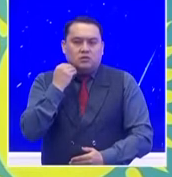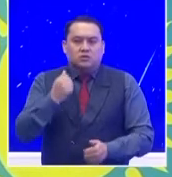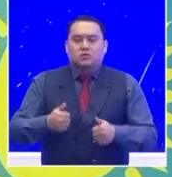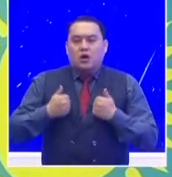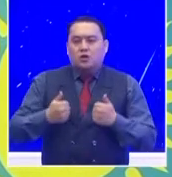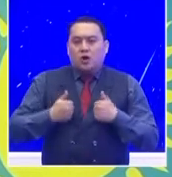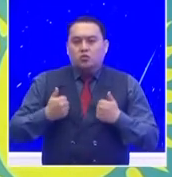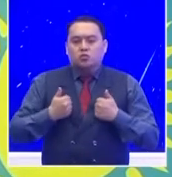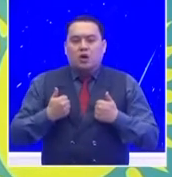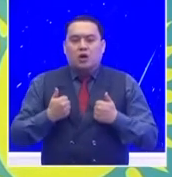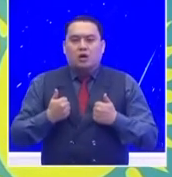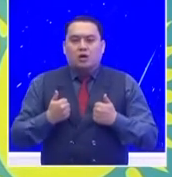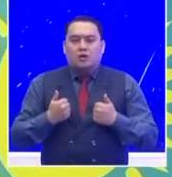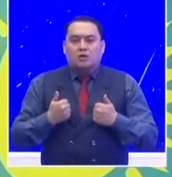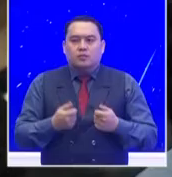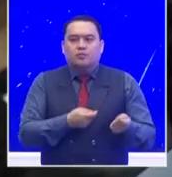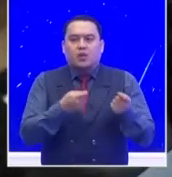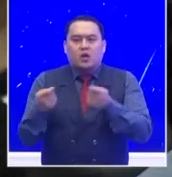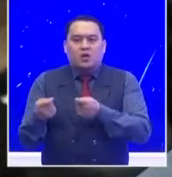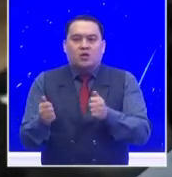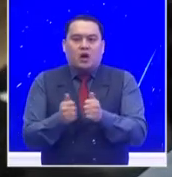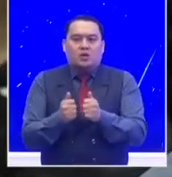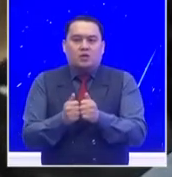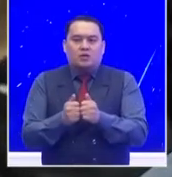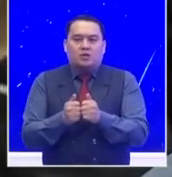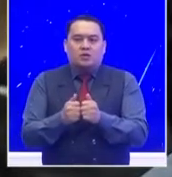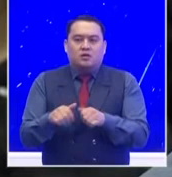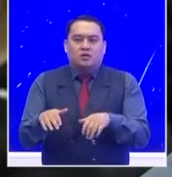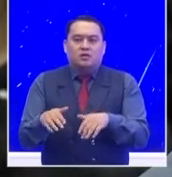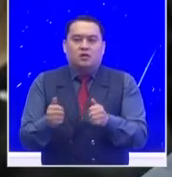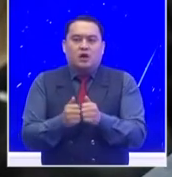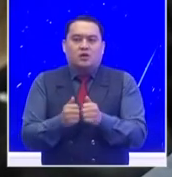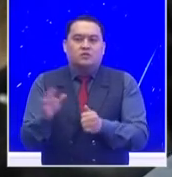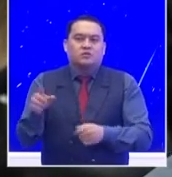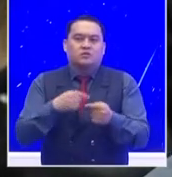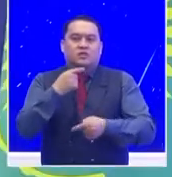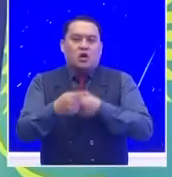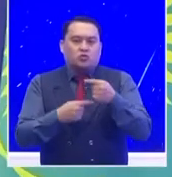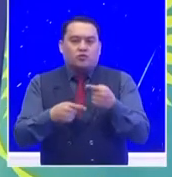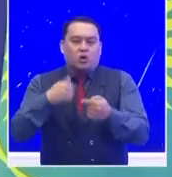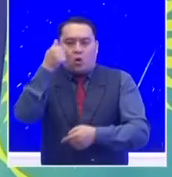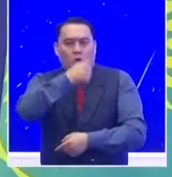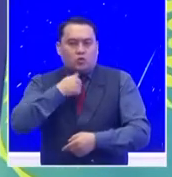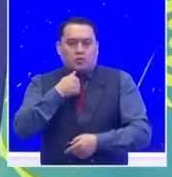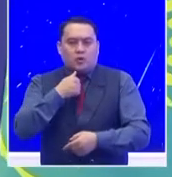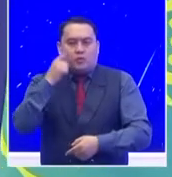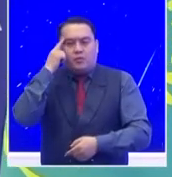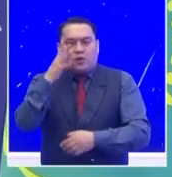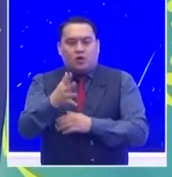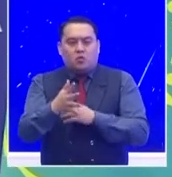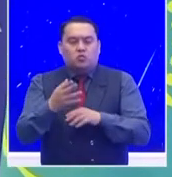стараются переехать и рядом с Алматой, вокруг Алматы. Следующие вот эти года мы уже спрогнозировали,